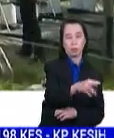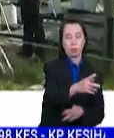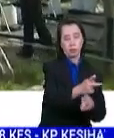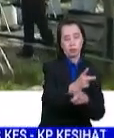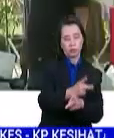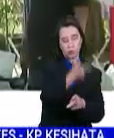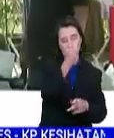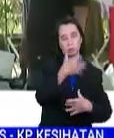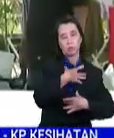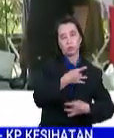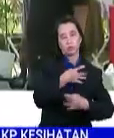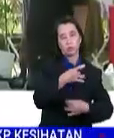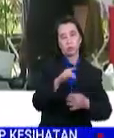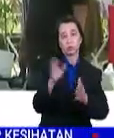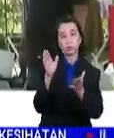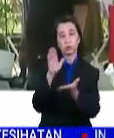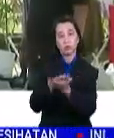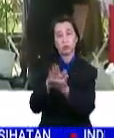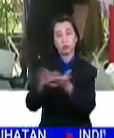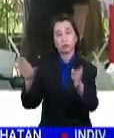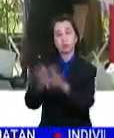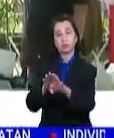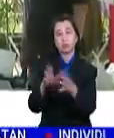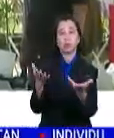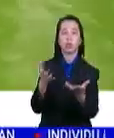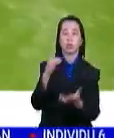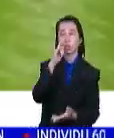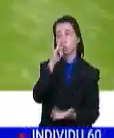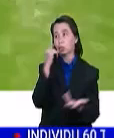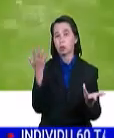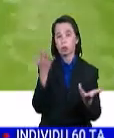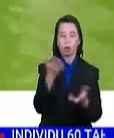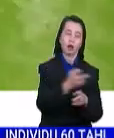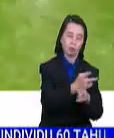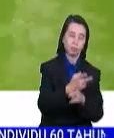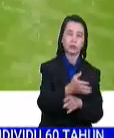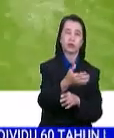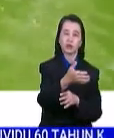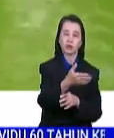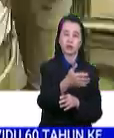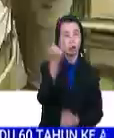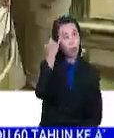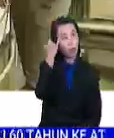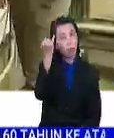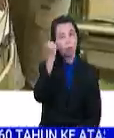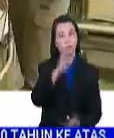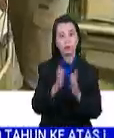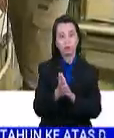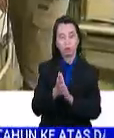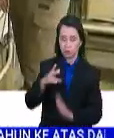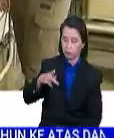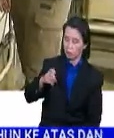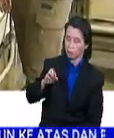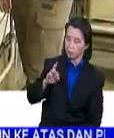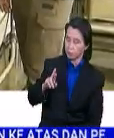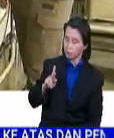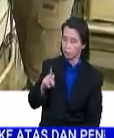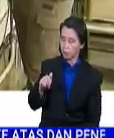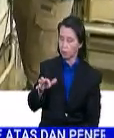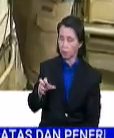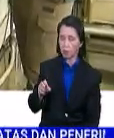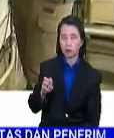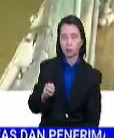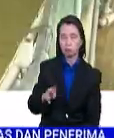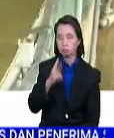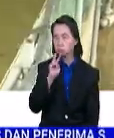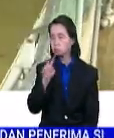hobi ketika sekolah terpaksa ditutup kerana perintah kawalan pergerakan. Idea menjadikannya perkasam timbul selepas dia melihat